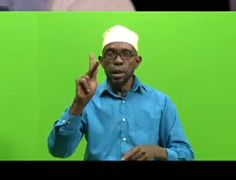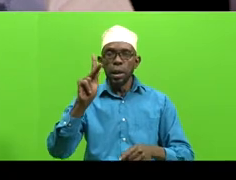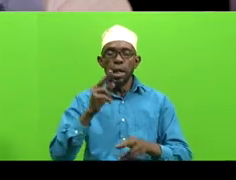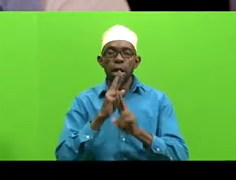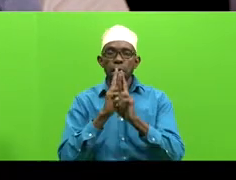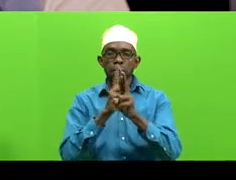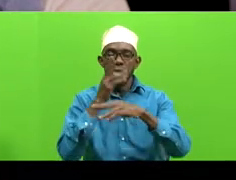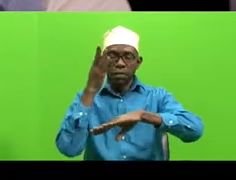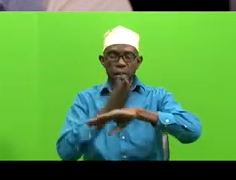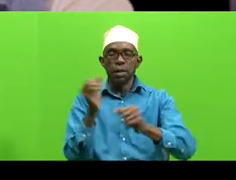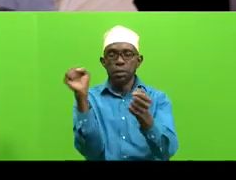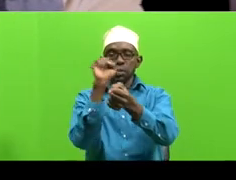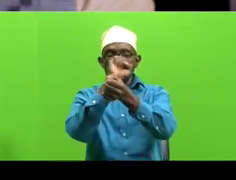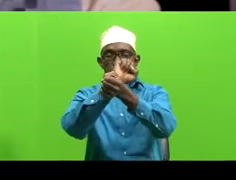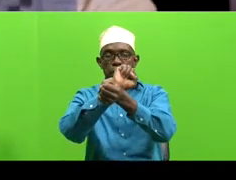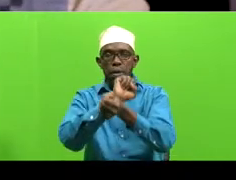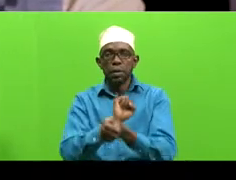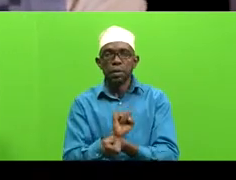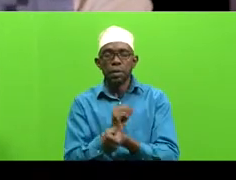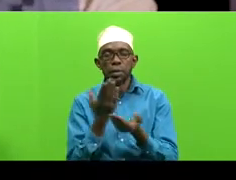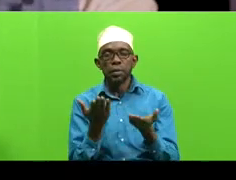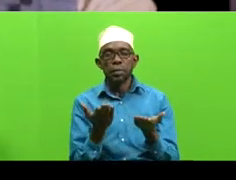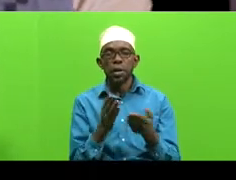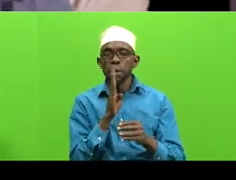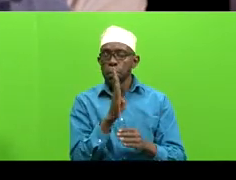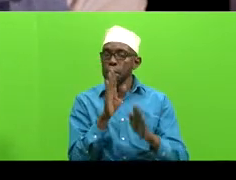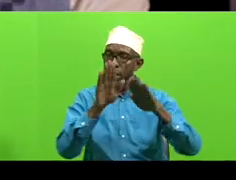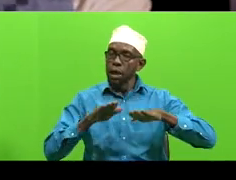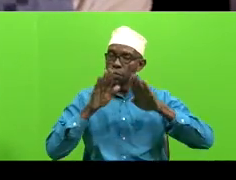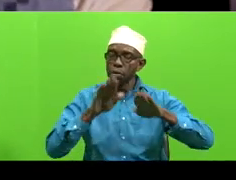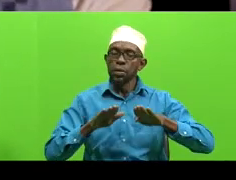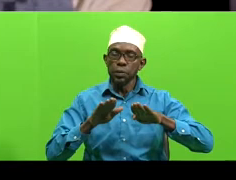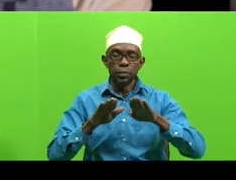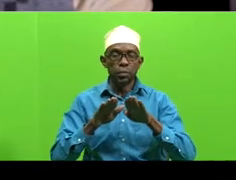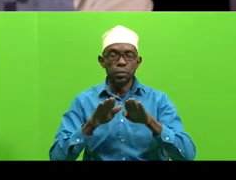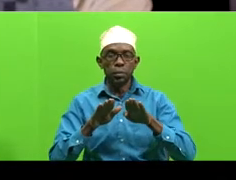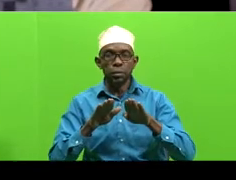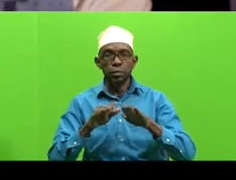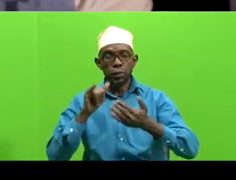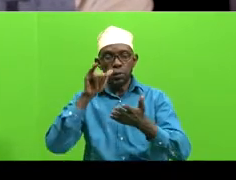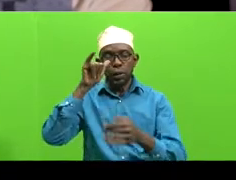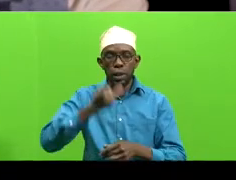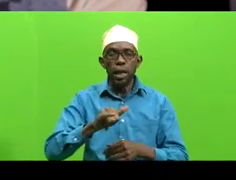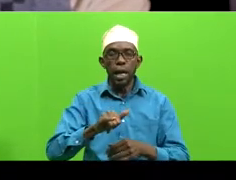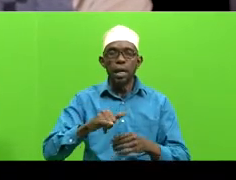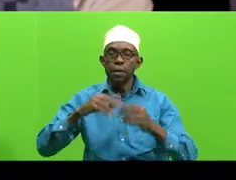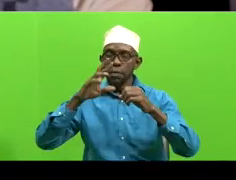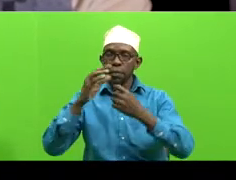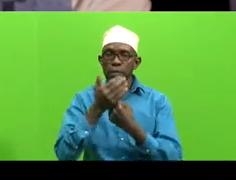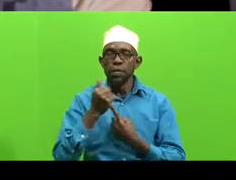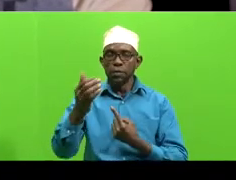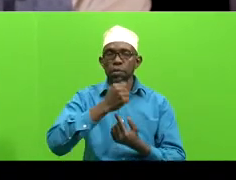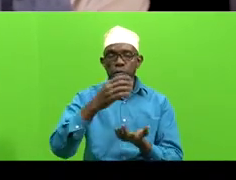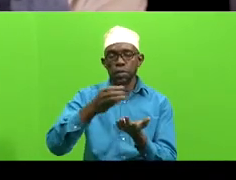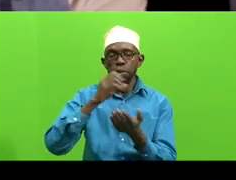wanahabari wako wengine watashikwa. Sasa lazima uwe careful. Na hiyo ndio athari moja nyingine pia, kwamba utavutia kesi nyingi,